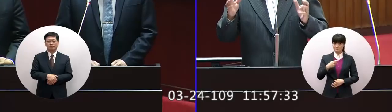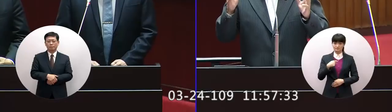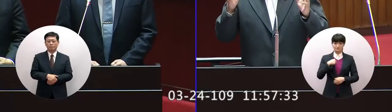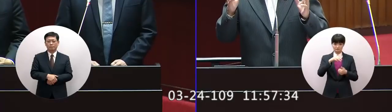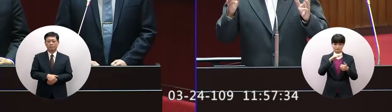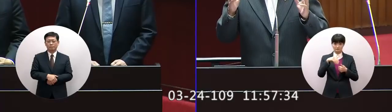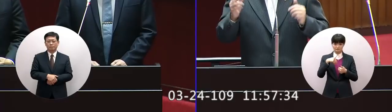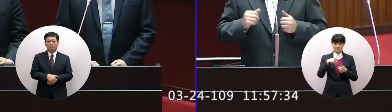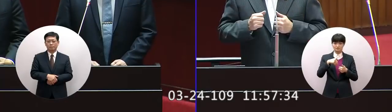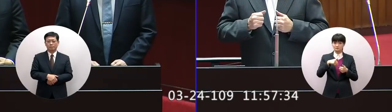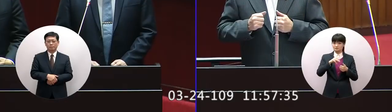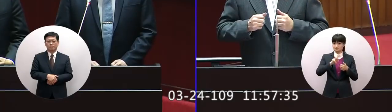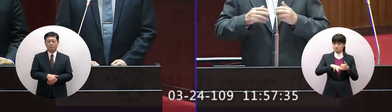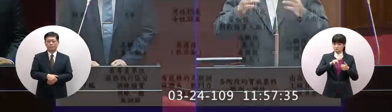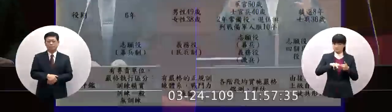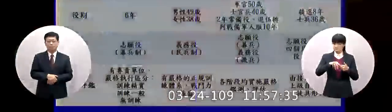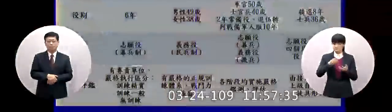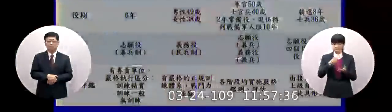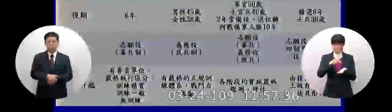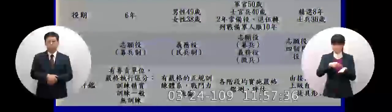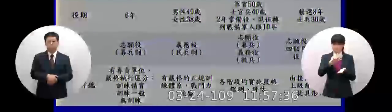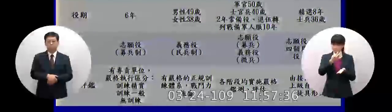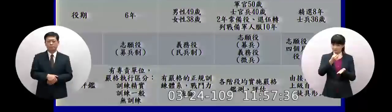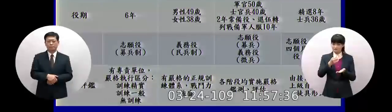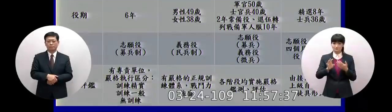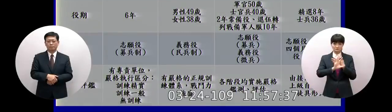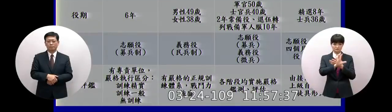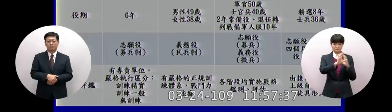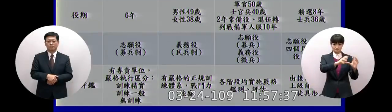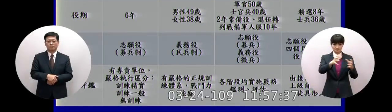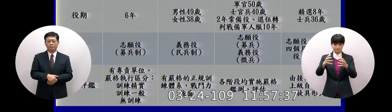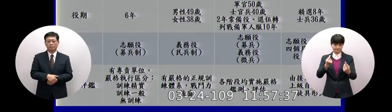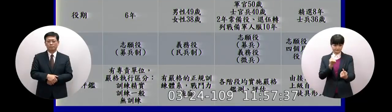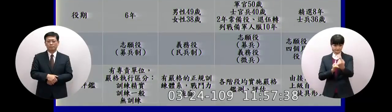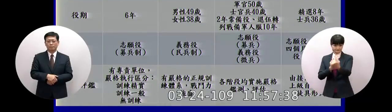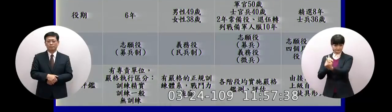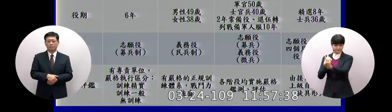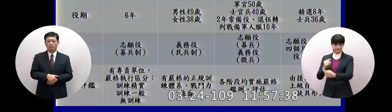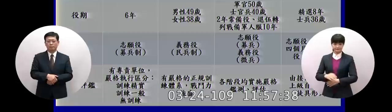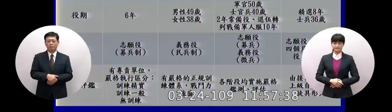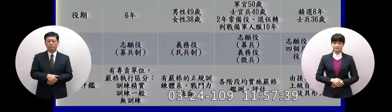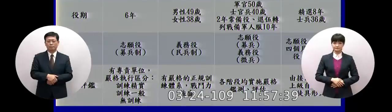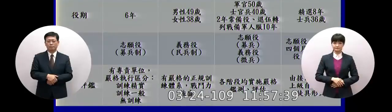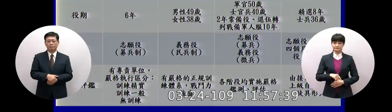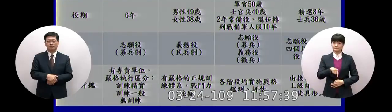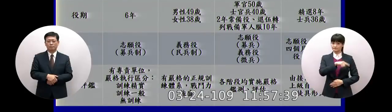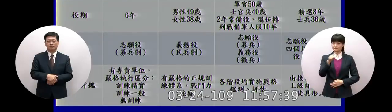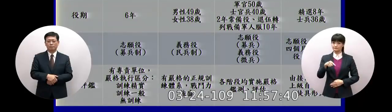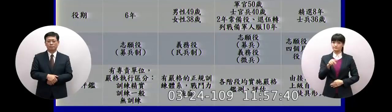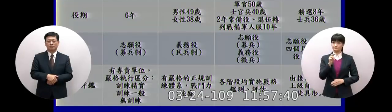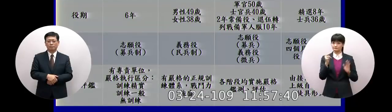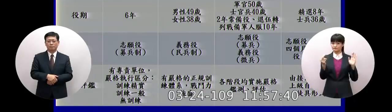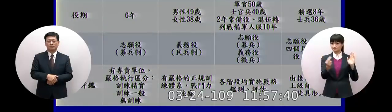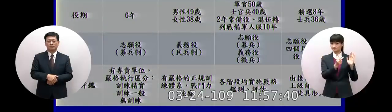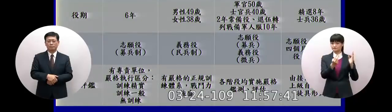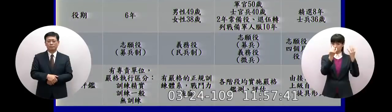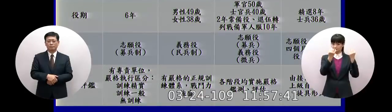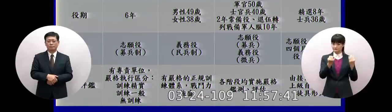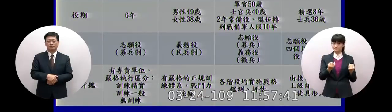招训练跟频次跟世界各国做一个比较， 各位看看标准的数